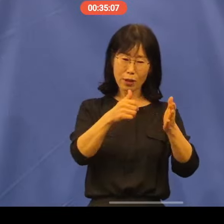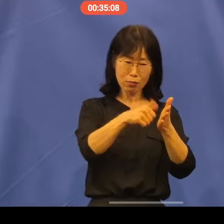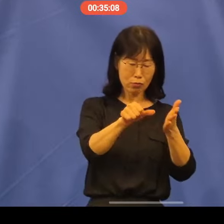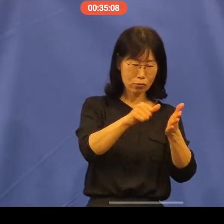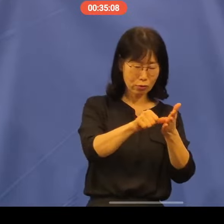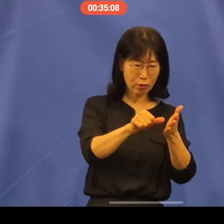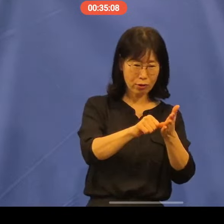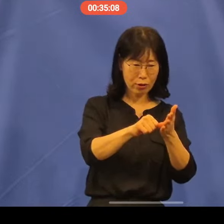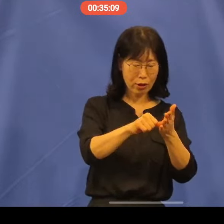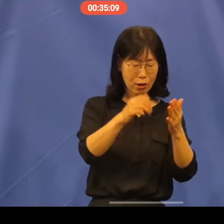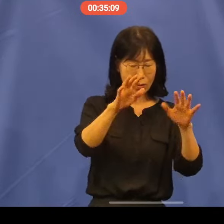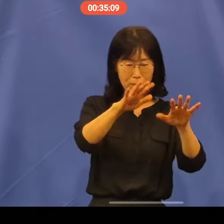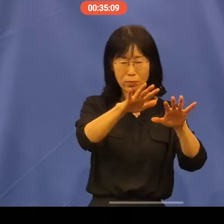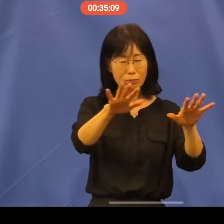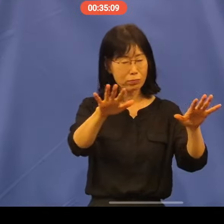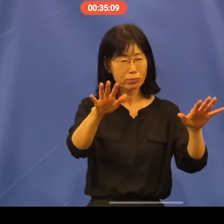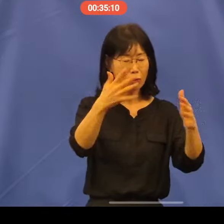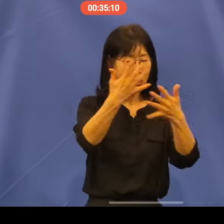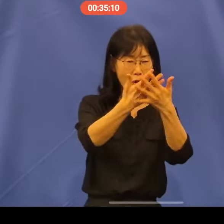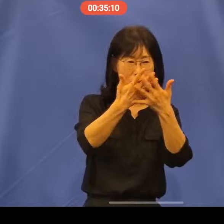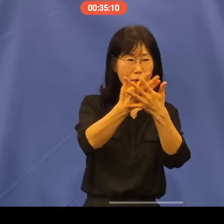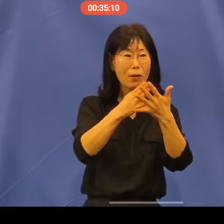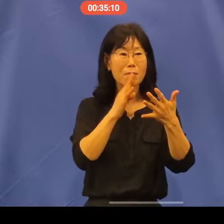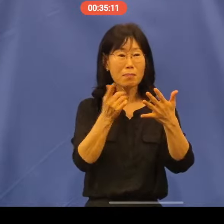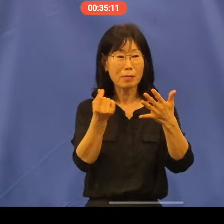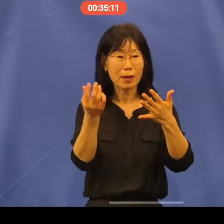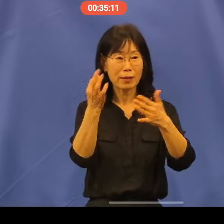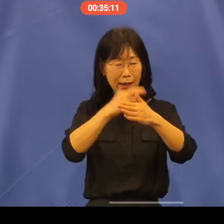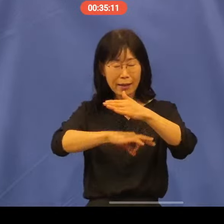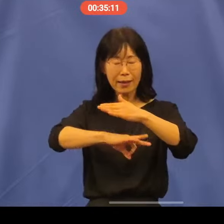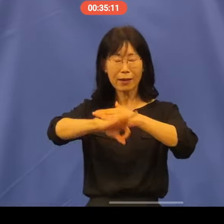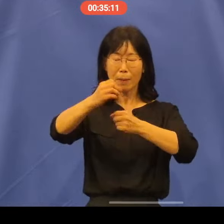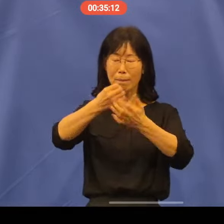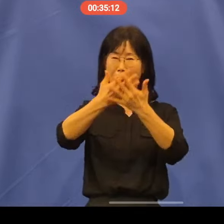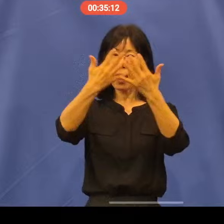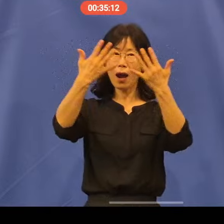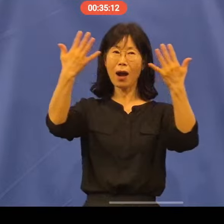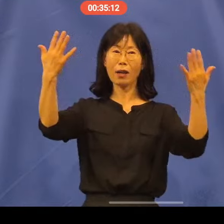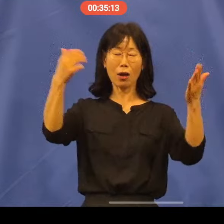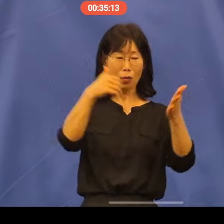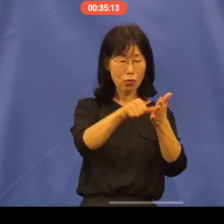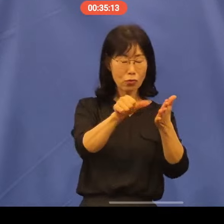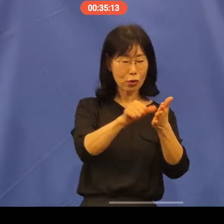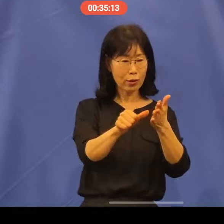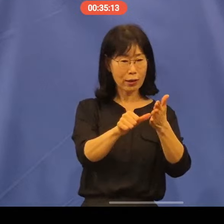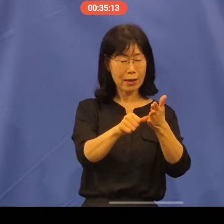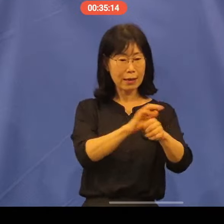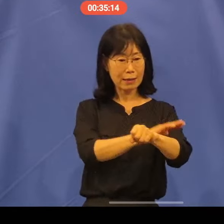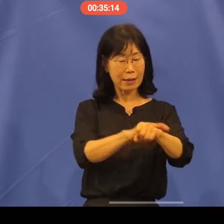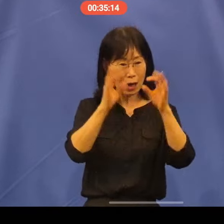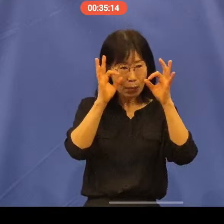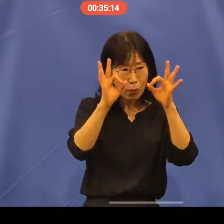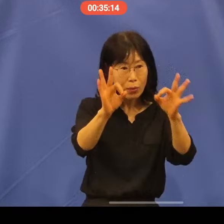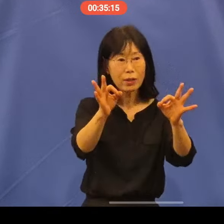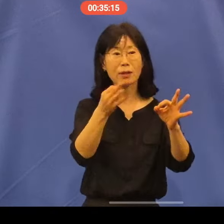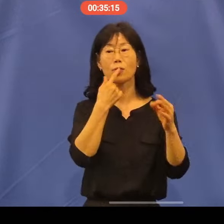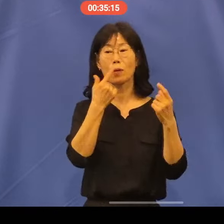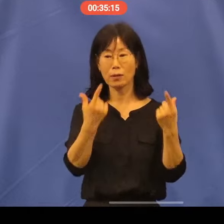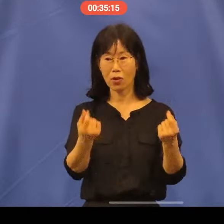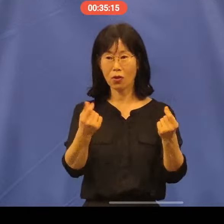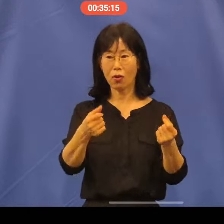회개가 깊어질수록 죄의 오염으로부터 벗어나죠. 이런 바울이요, 고린도전서 15장 31절에 보면 나는